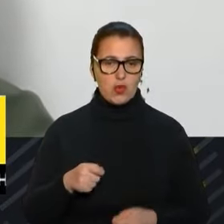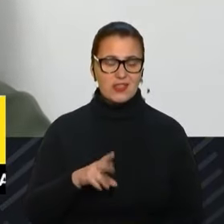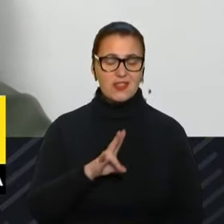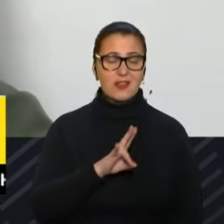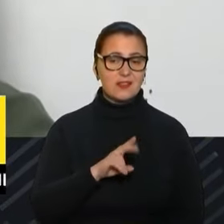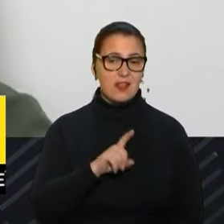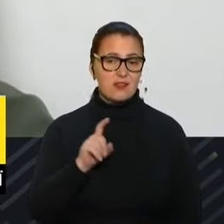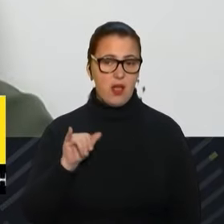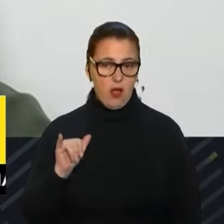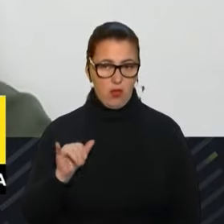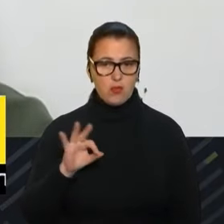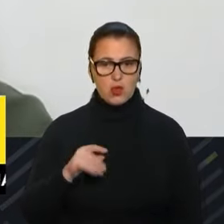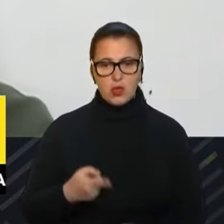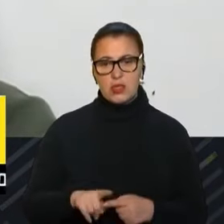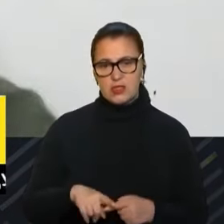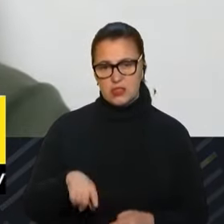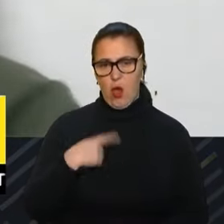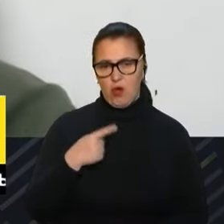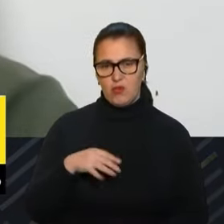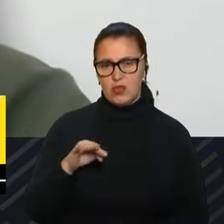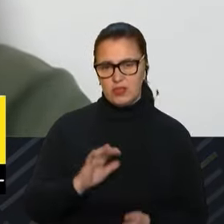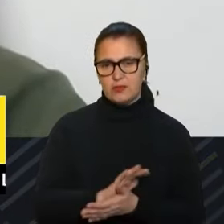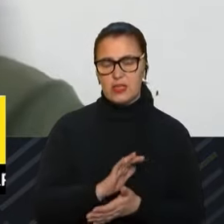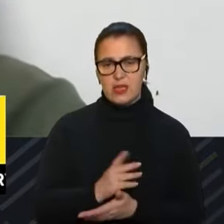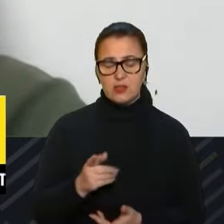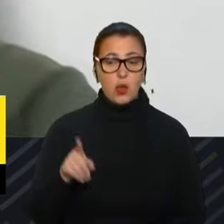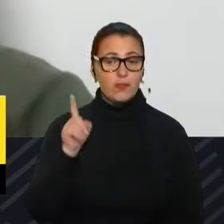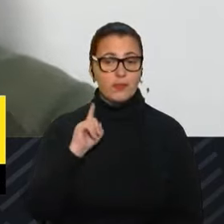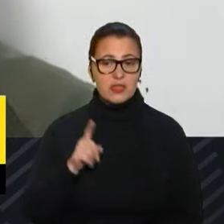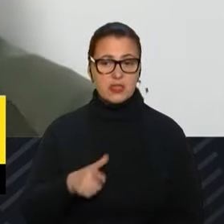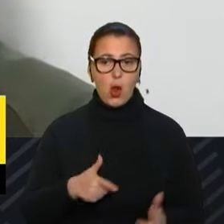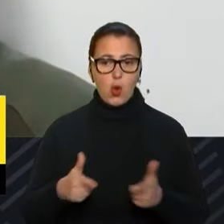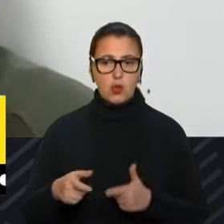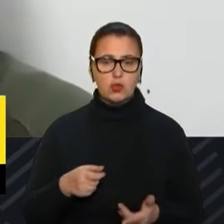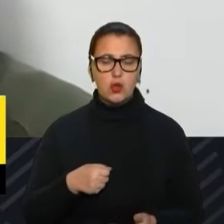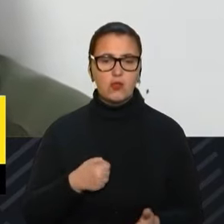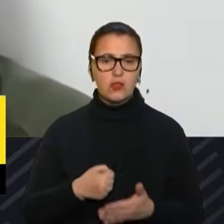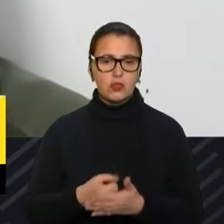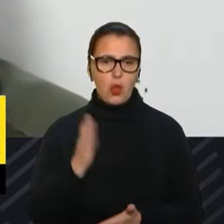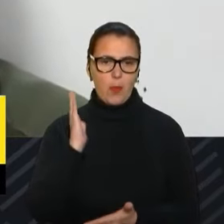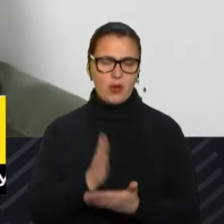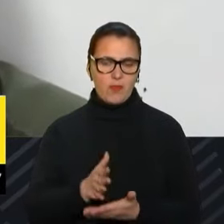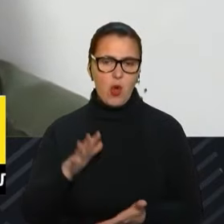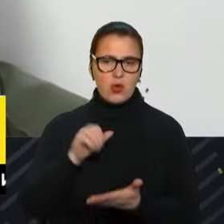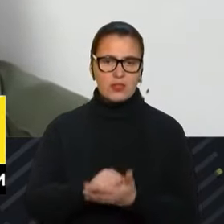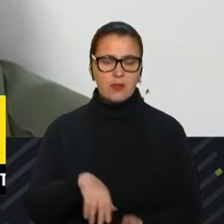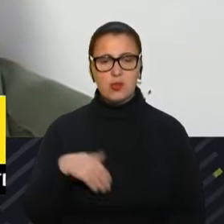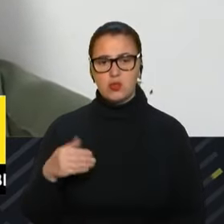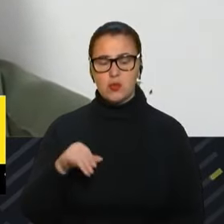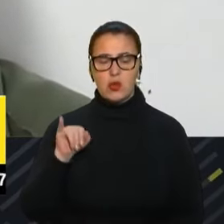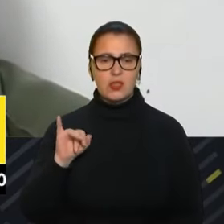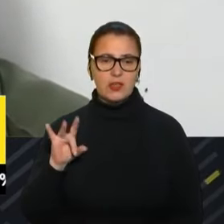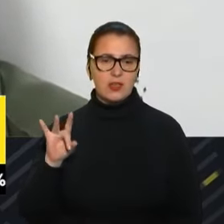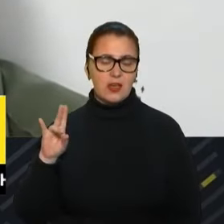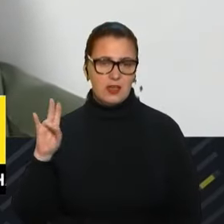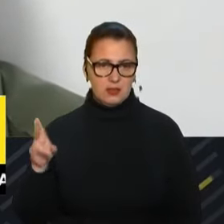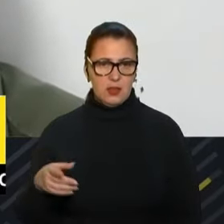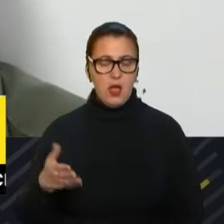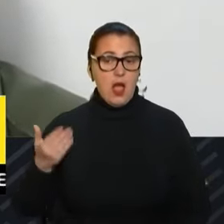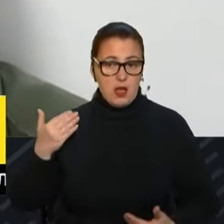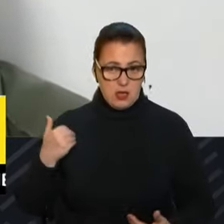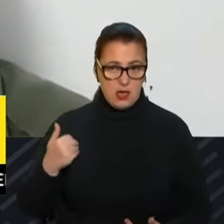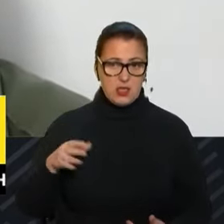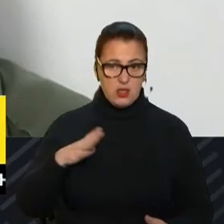також і посилається Times of Israel, що Ізраїль готовий до прямого нападу з боку Ірану. Тобто були цьому передумови і раніше,